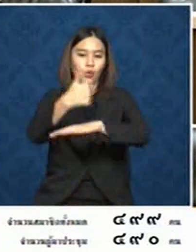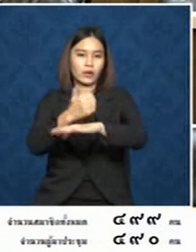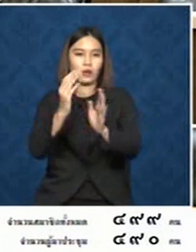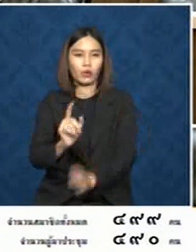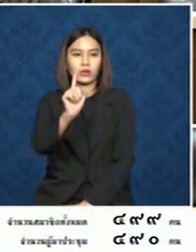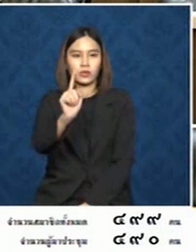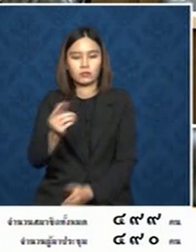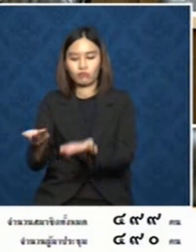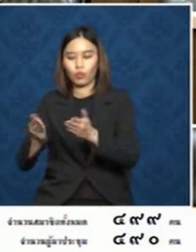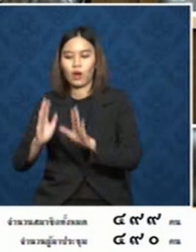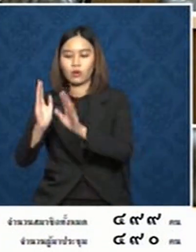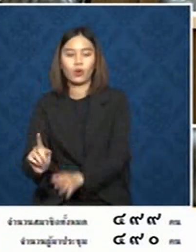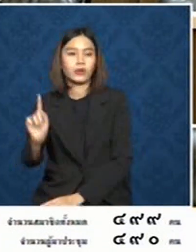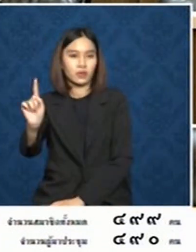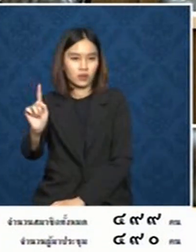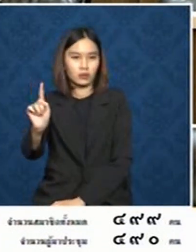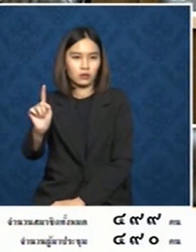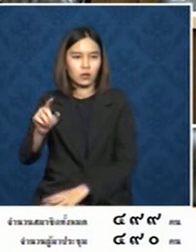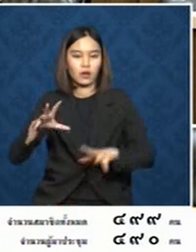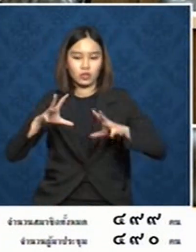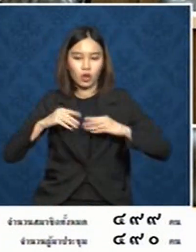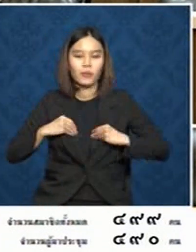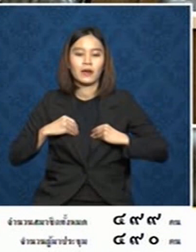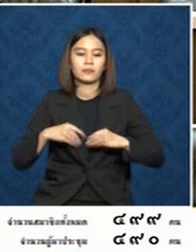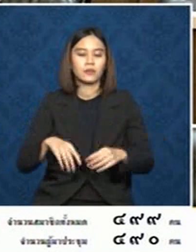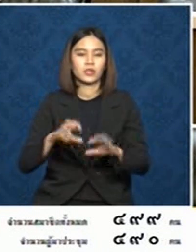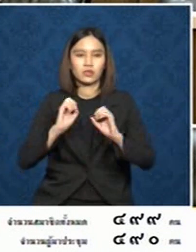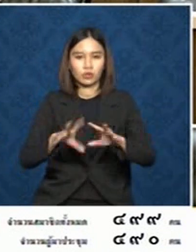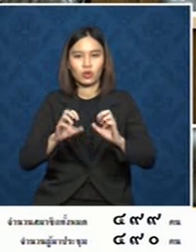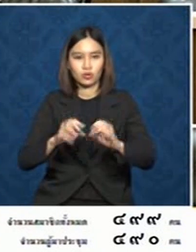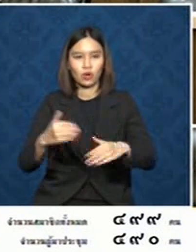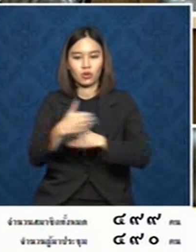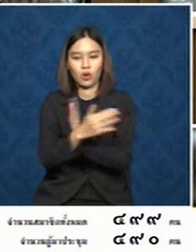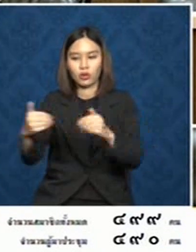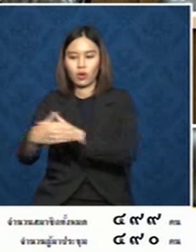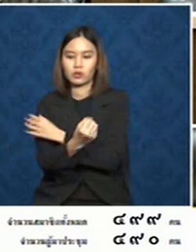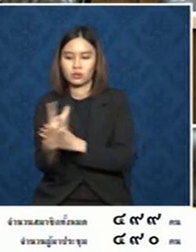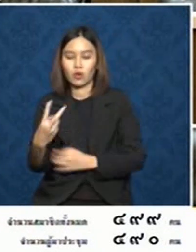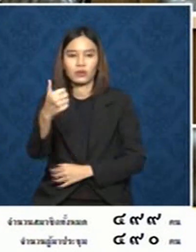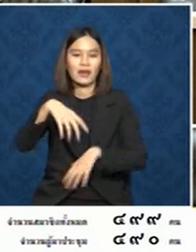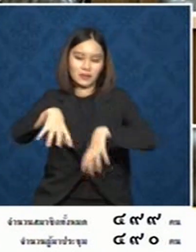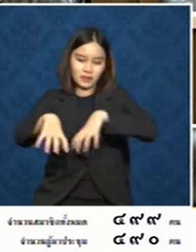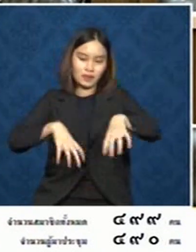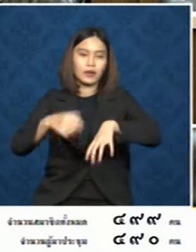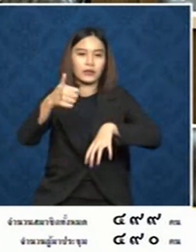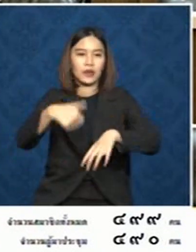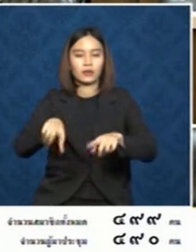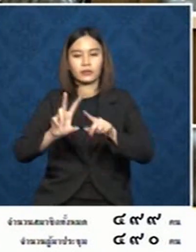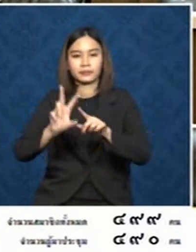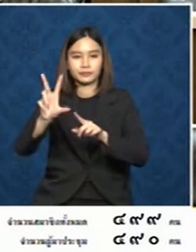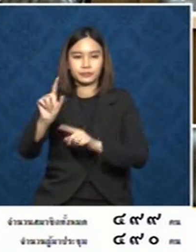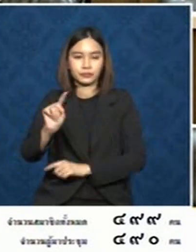คนมีนักการ 1คนเขายอมสอน 2ชั้นจัดให้เขไปเถอะครับแล้วก็ข้อ 3ก็